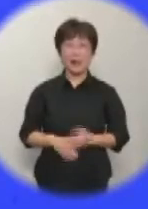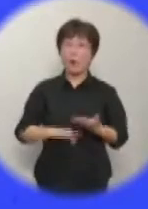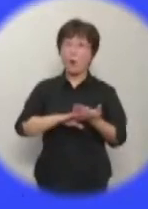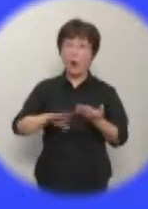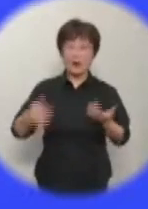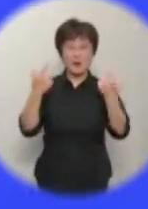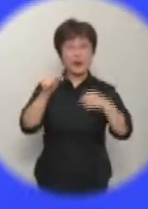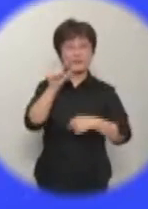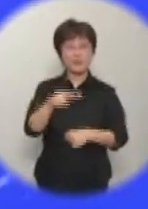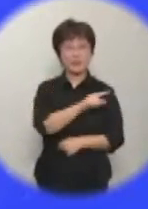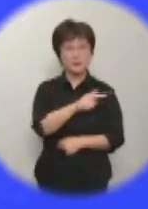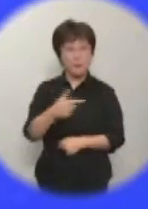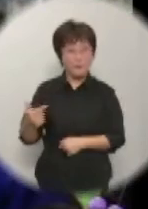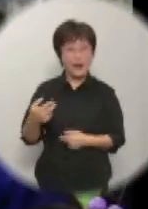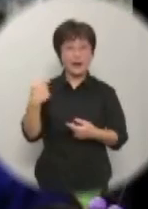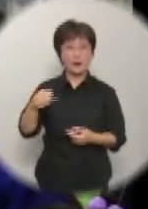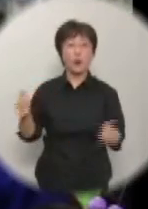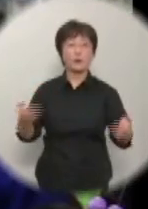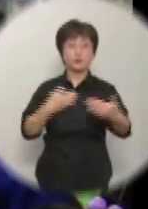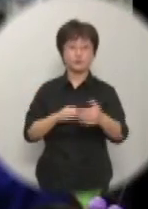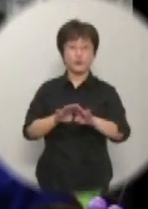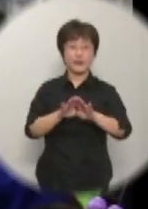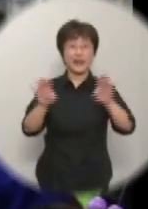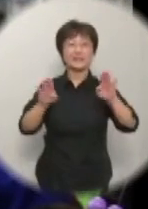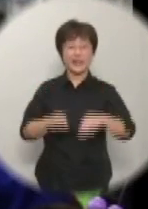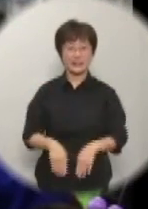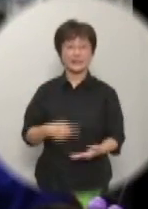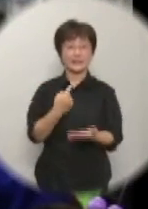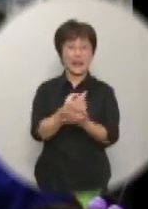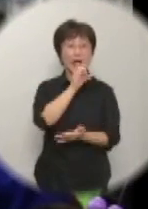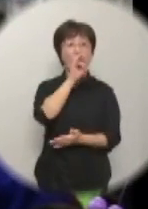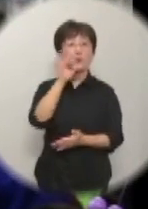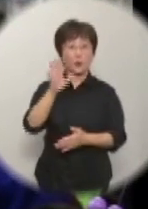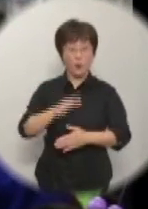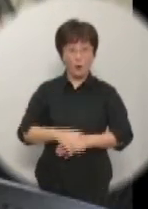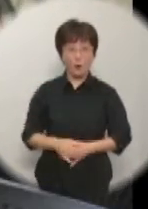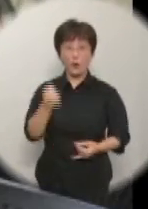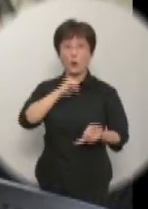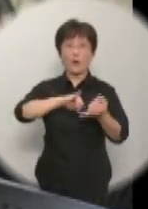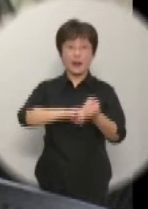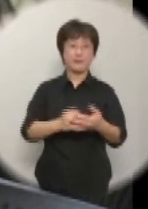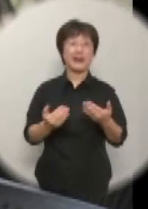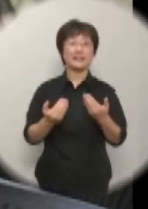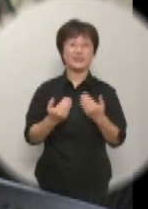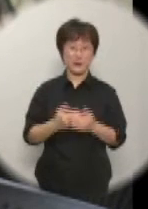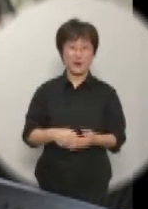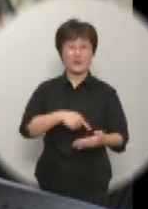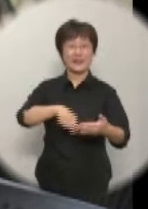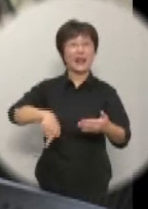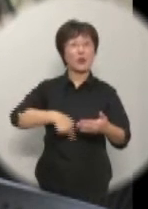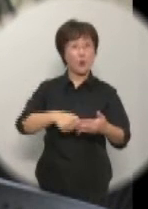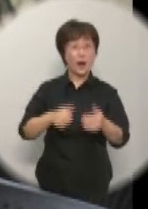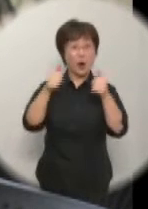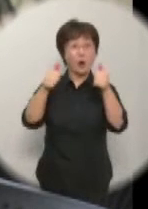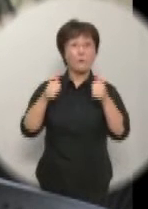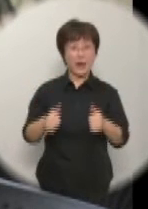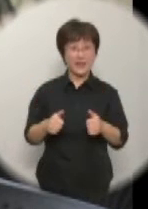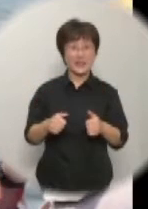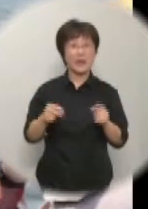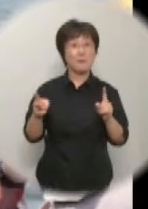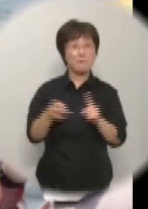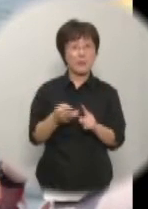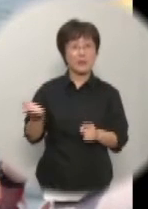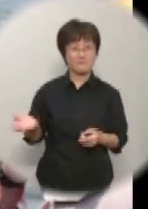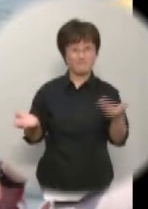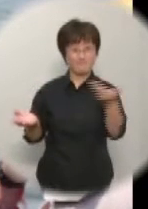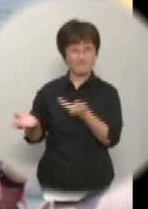その他にも毎月いろいろな教室を開催。参加は無料、予約制です。内容についてはホームページま